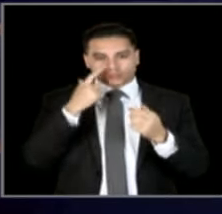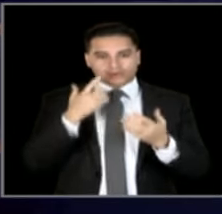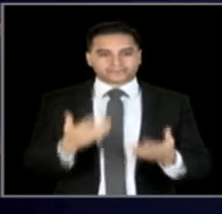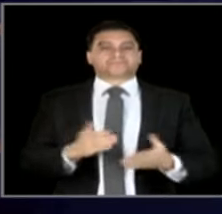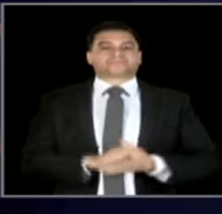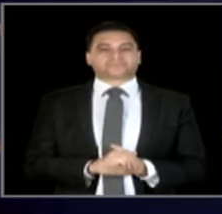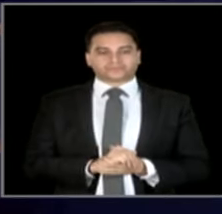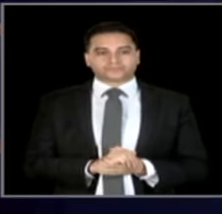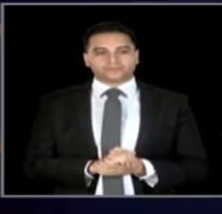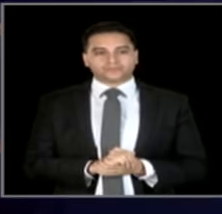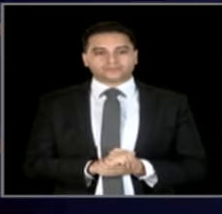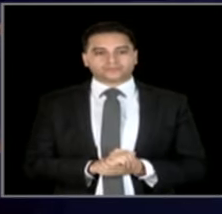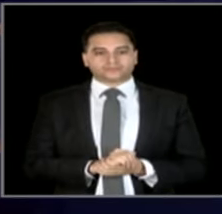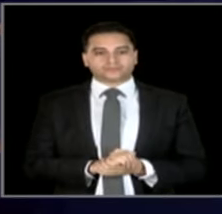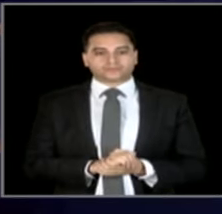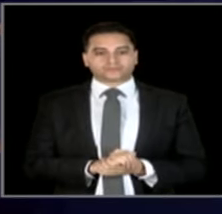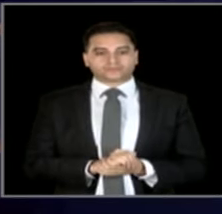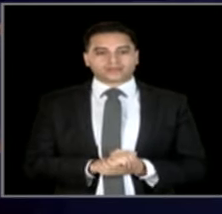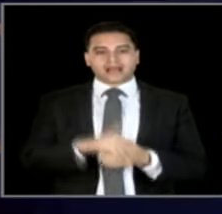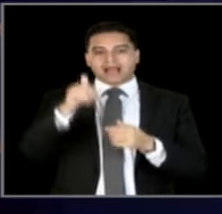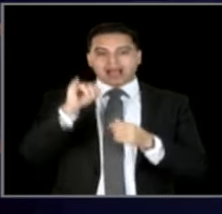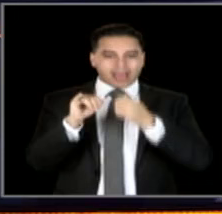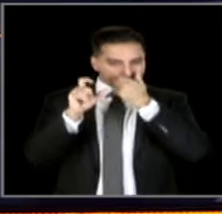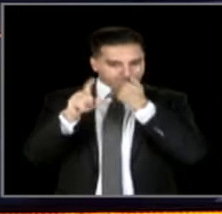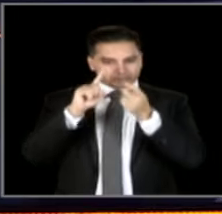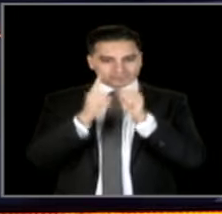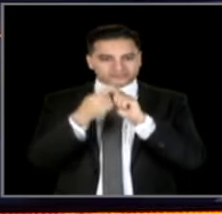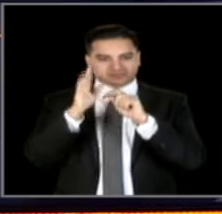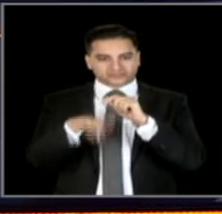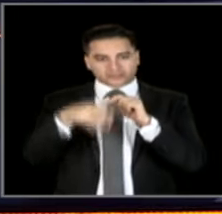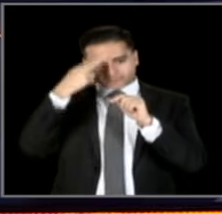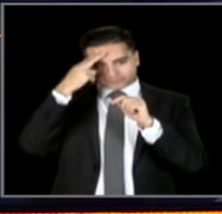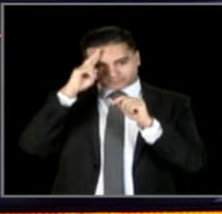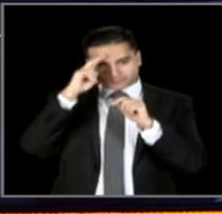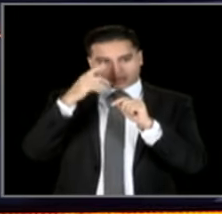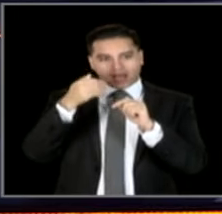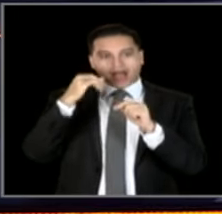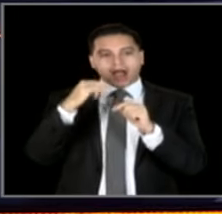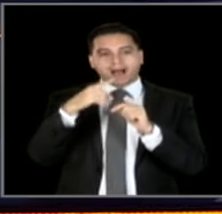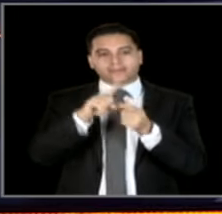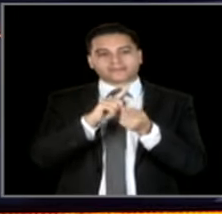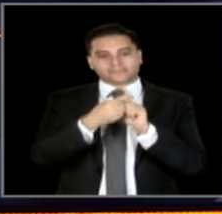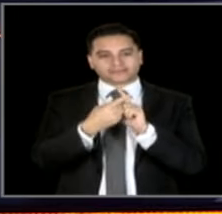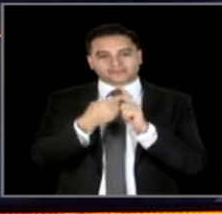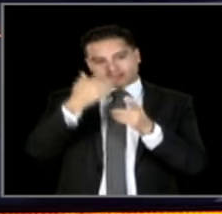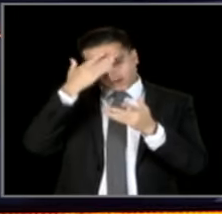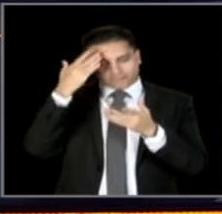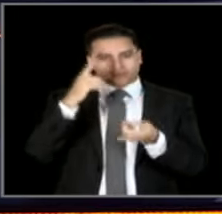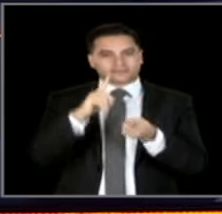مع 10 نقاط. أيمن تغيرت المجال. أحمد متخصص رياضة. في تغيير في